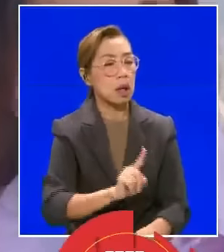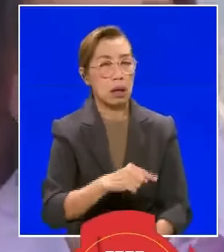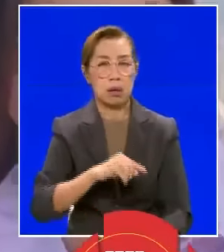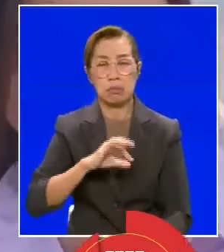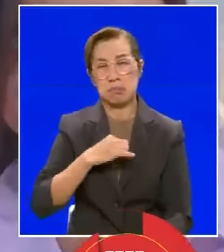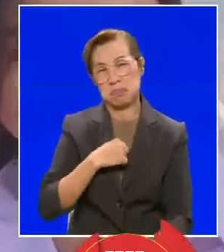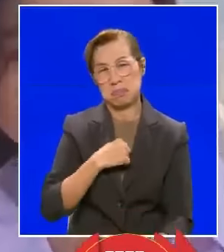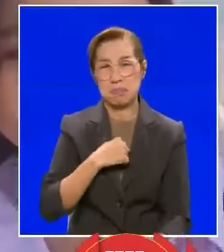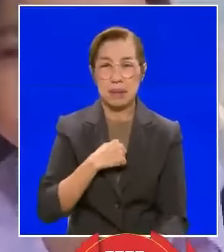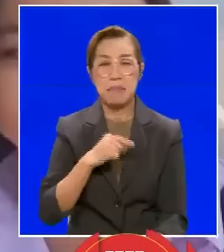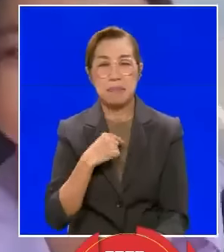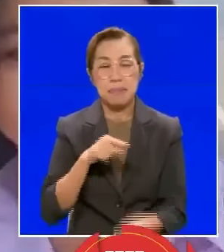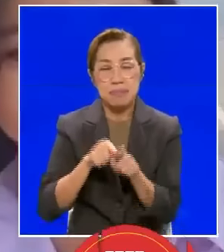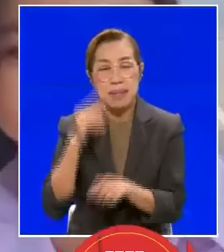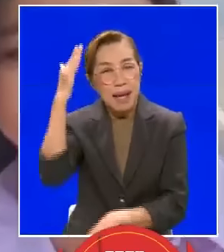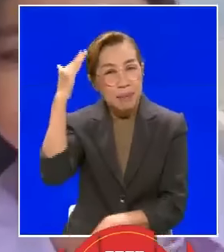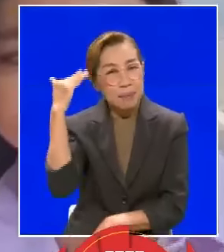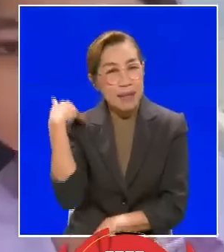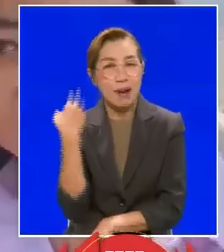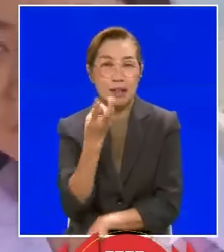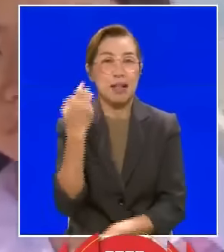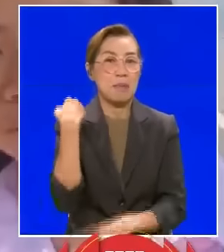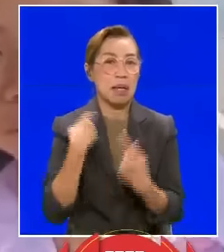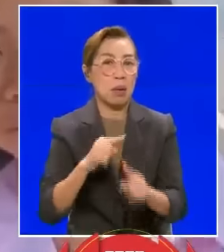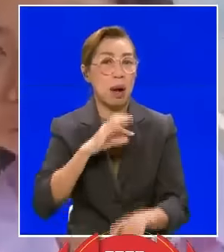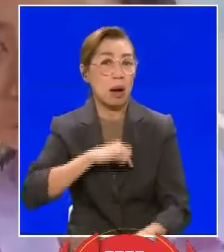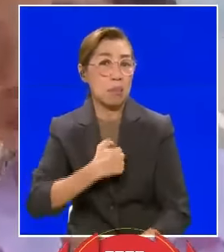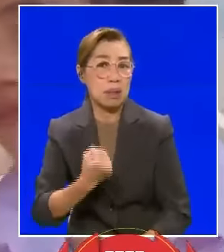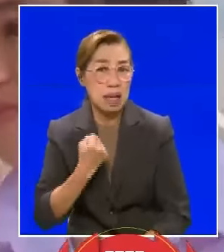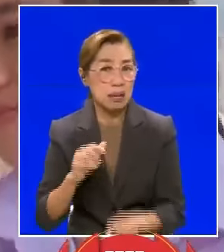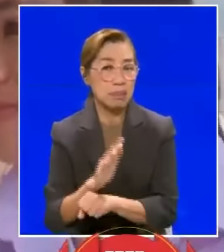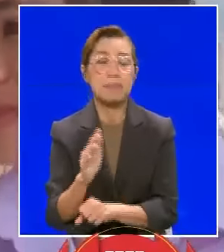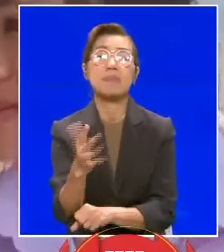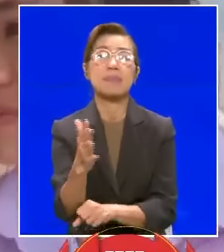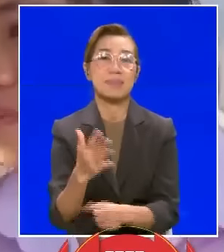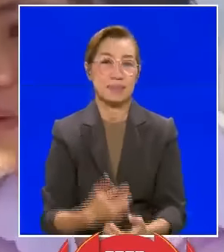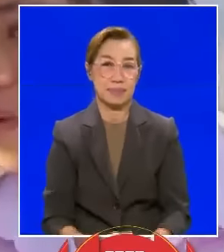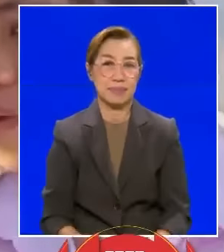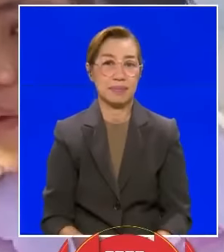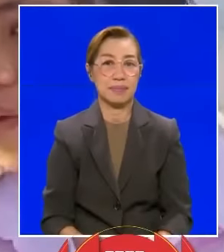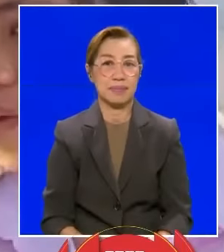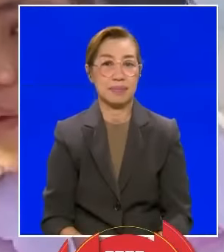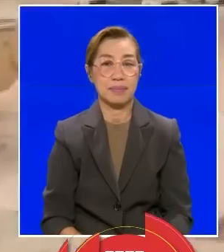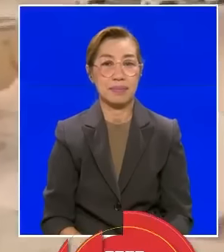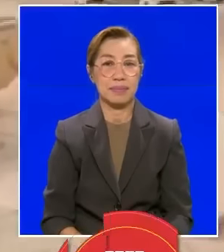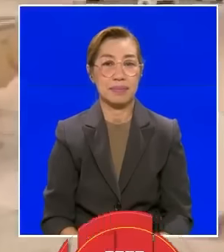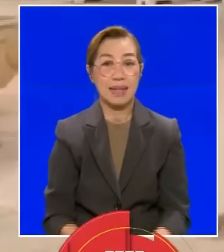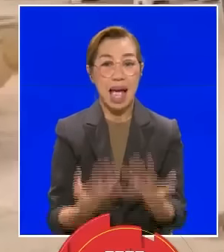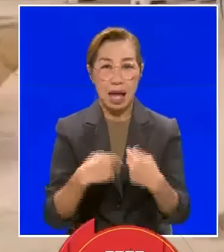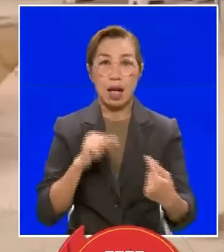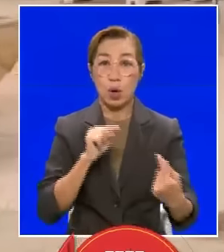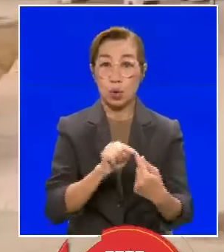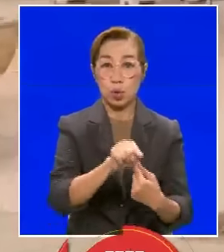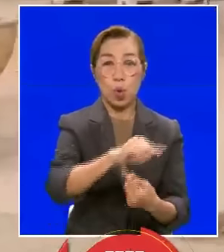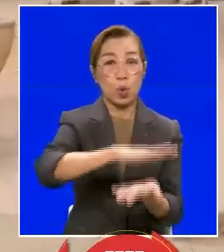มีแอบไว้ยาวบ้างอะไรอย่างเงี้ยมันก็แบบมันก็ไม่ได้มั่นใจในตัวเองขนาดนั้นอะไรทำนองนี้ค่ะ ไปฟังมุมมอง